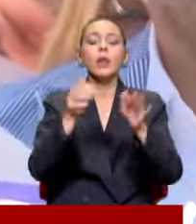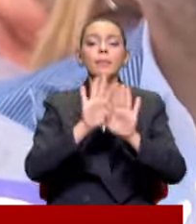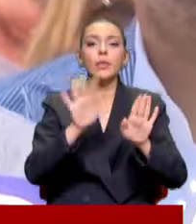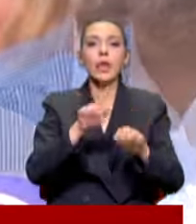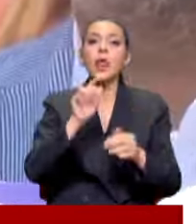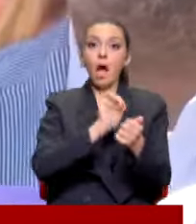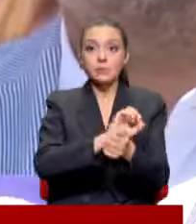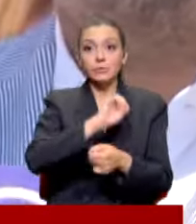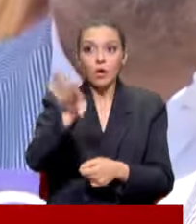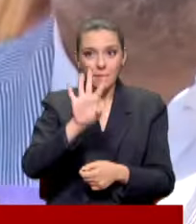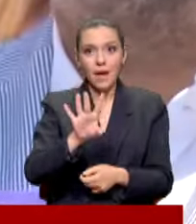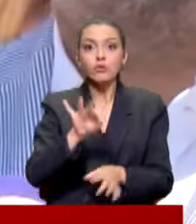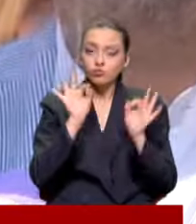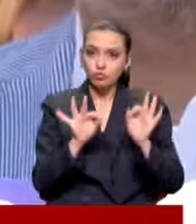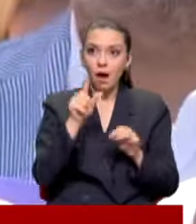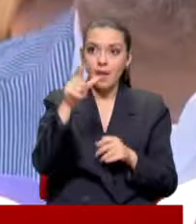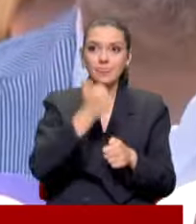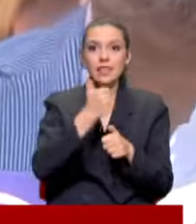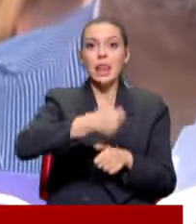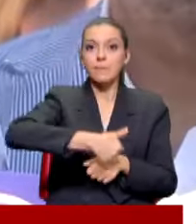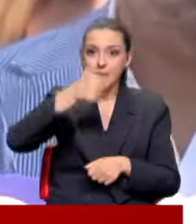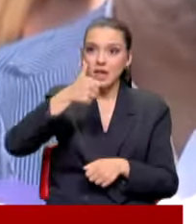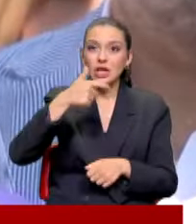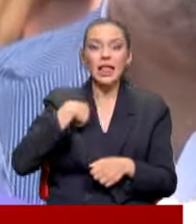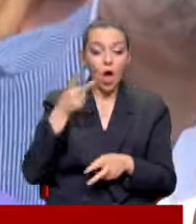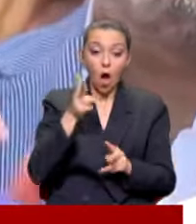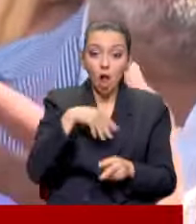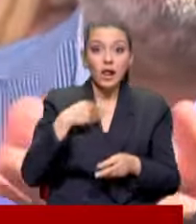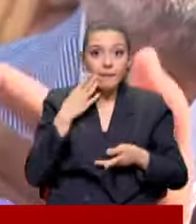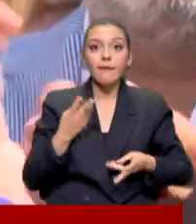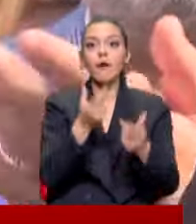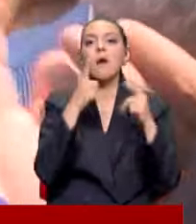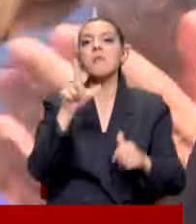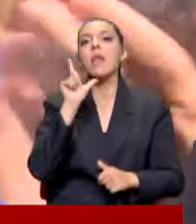atacaksınız? Önce mevcut genel başkanın cesetini çiğnemeniz lazım. Hodri meydan.